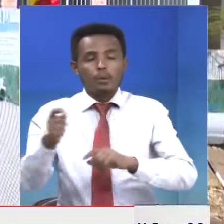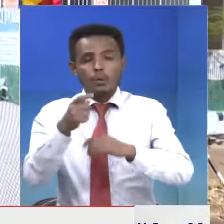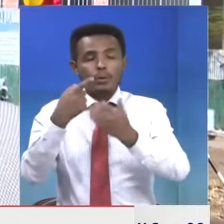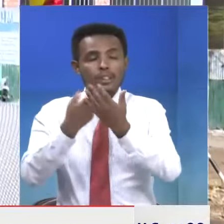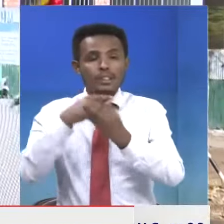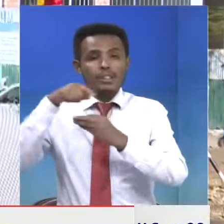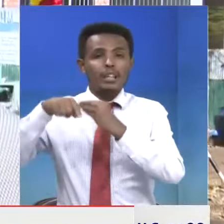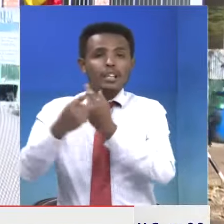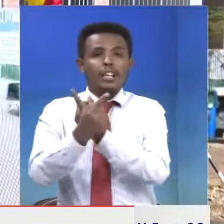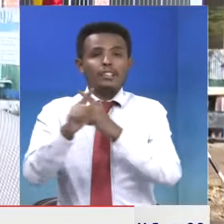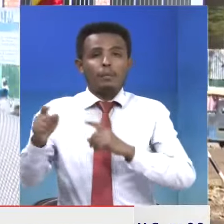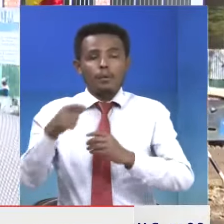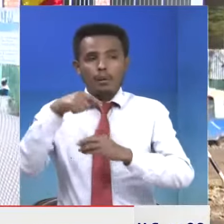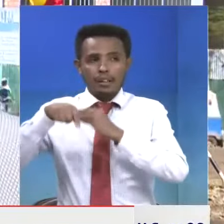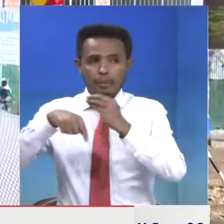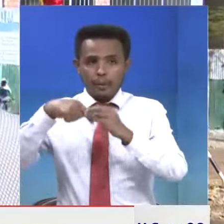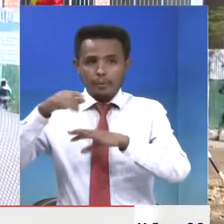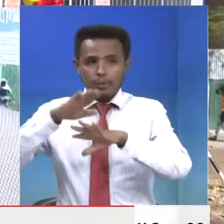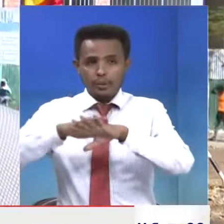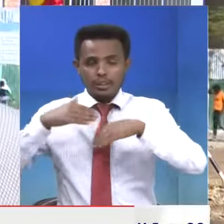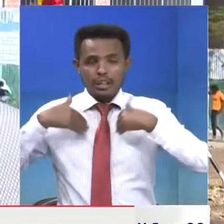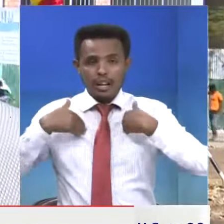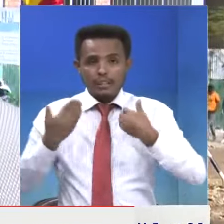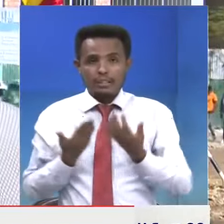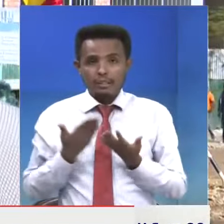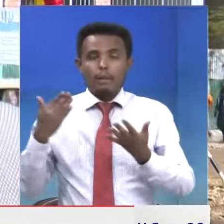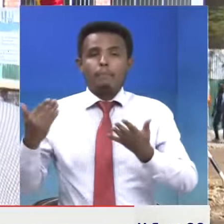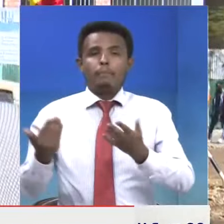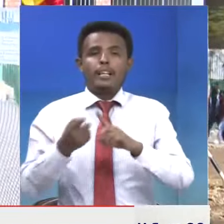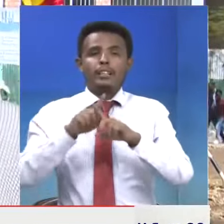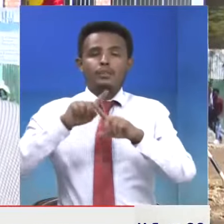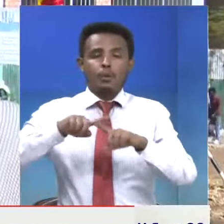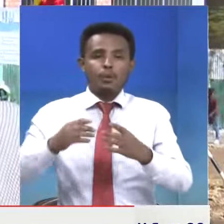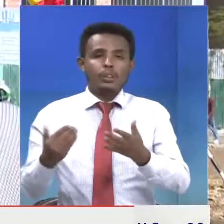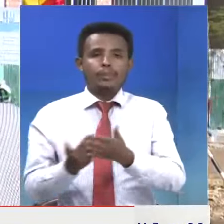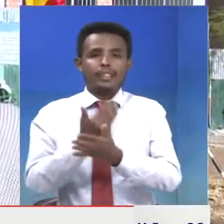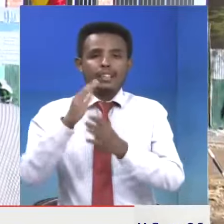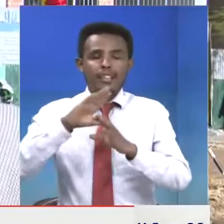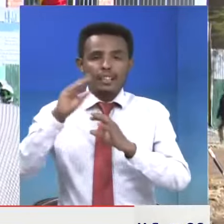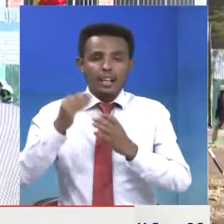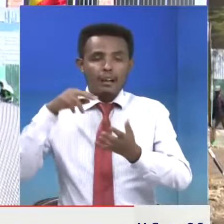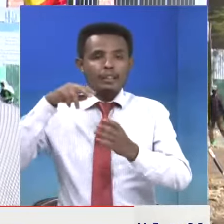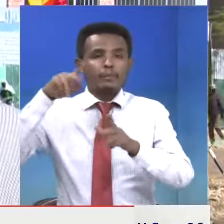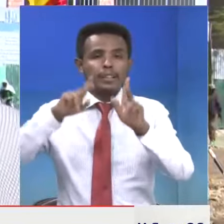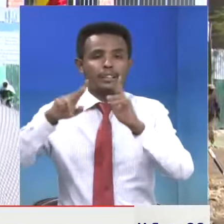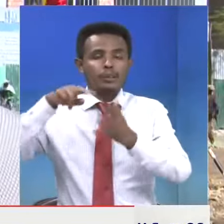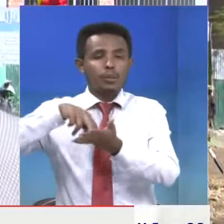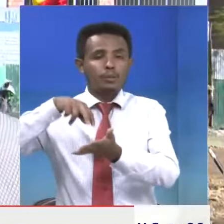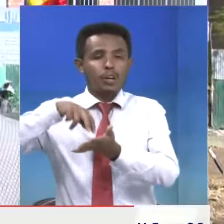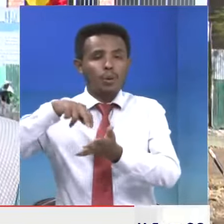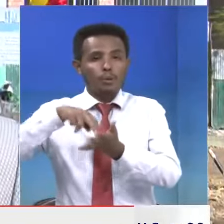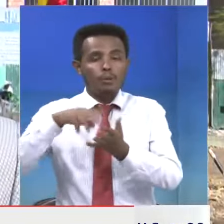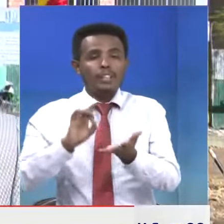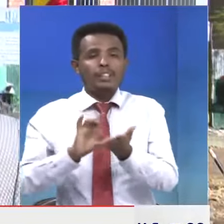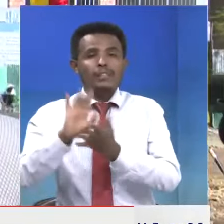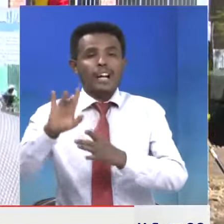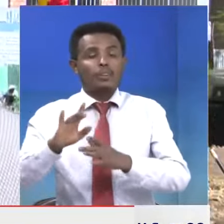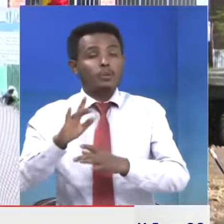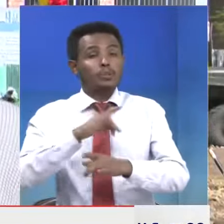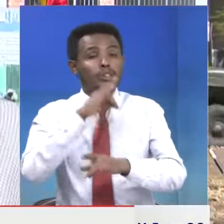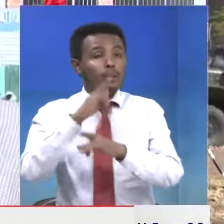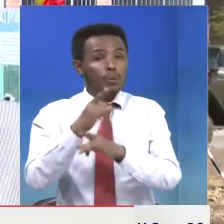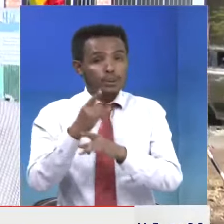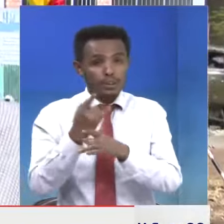በወጡ አካባቢዎች ደግሞ የህዝብ መሰረተ ልማትን መልሶ የመጠገንና የመገንባት እንዲሁም ህዝቡን የማቋቋም በተለይም ተፈናቅለው የነበሩ ዜጎችን የማሰባሰብ